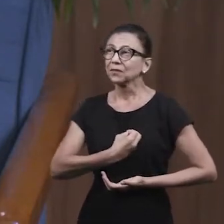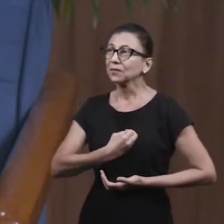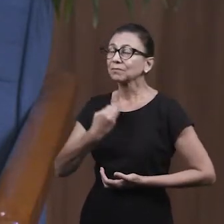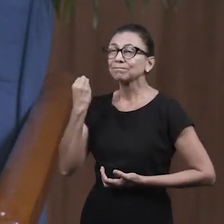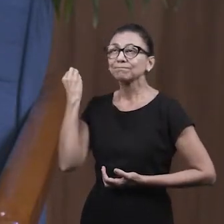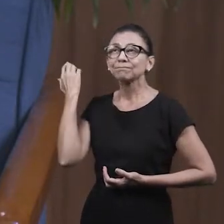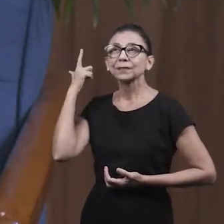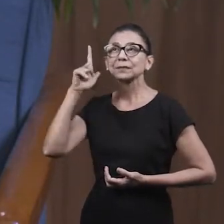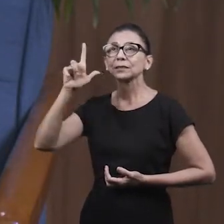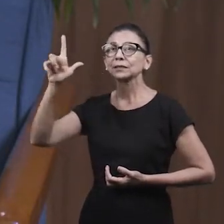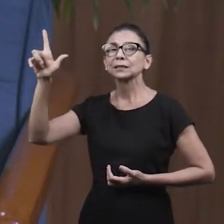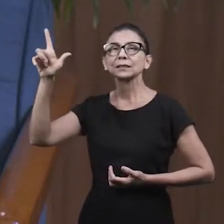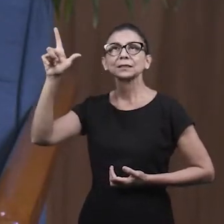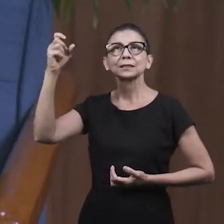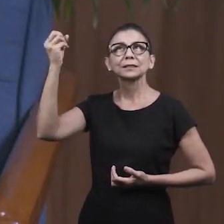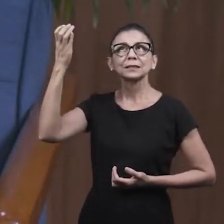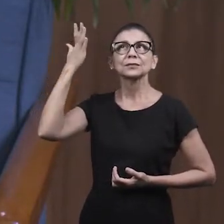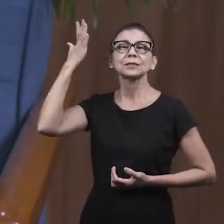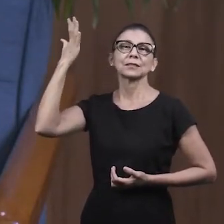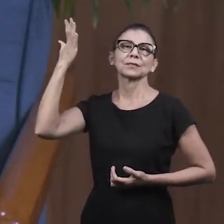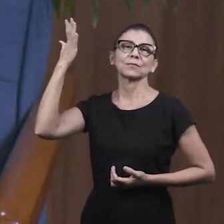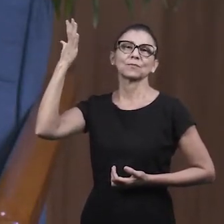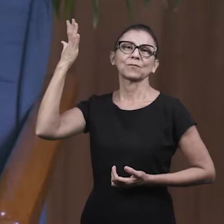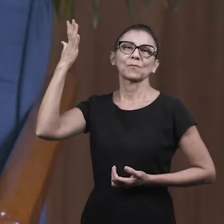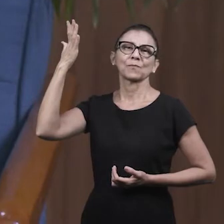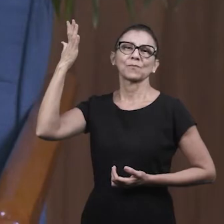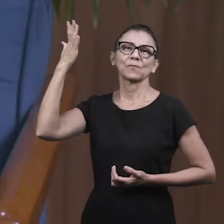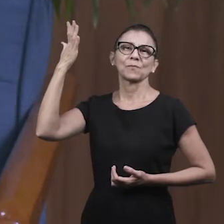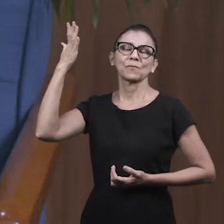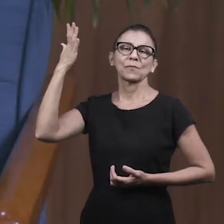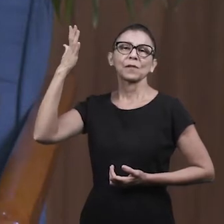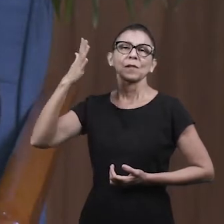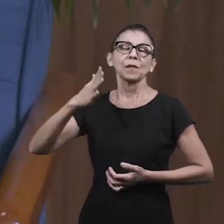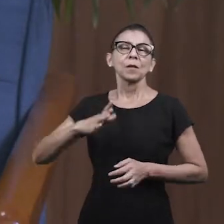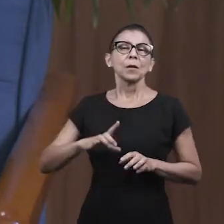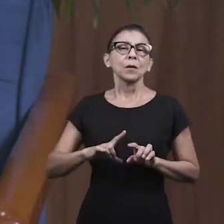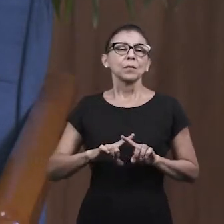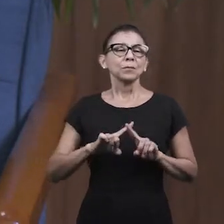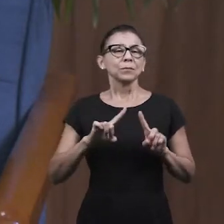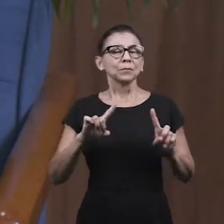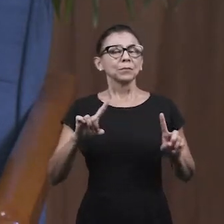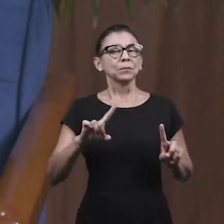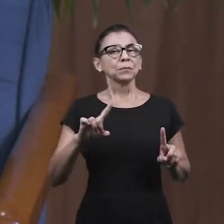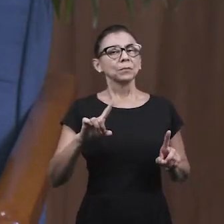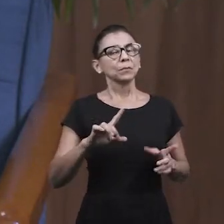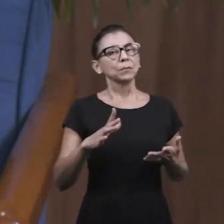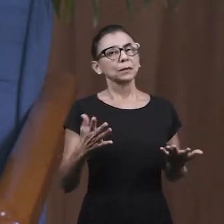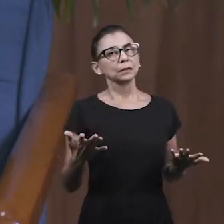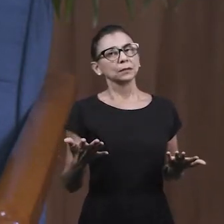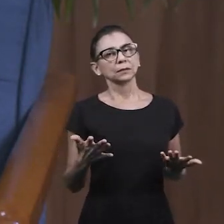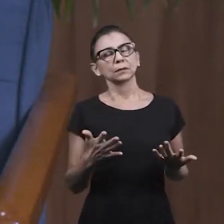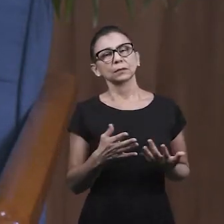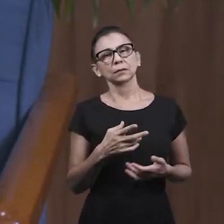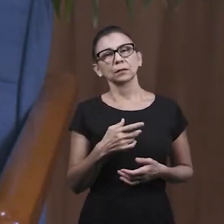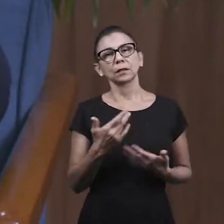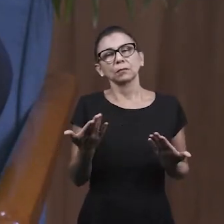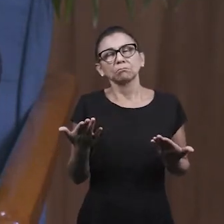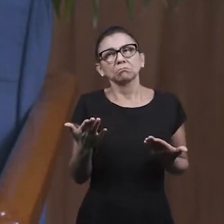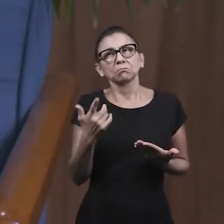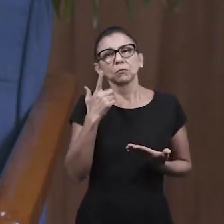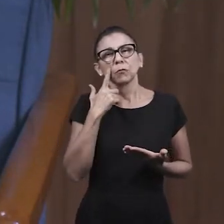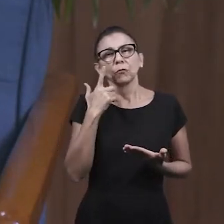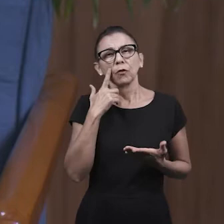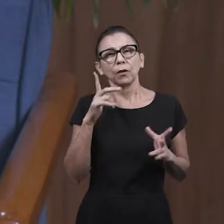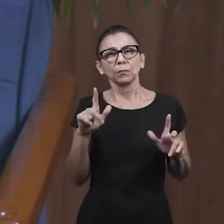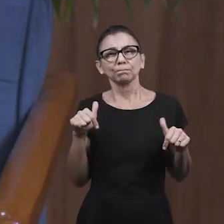abordé ici, nécessaire afin qu'on puisse vivre le véritable évangile, n'est-ce pas? Afin qu'on puisse. Pour vivre l'évangile,